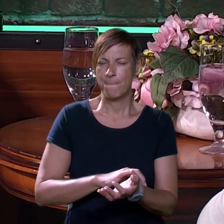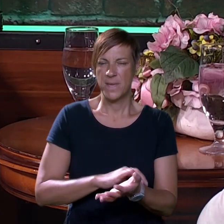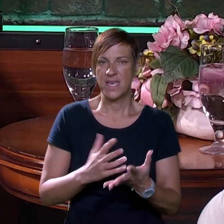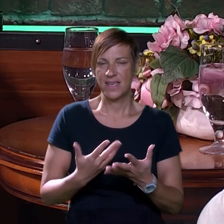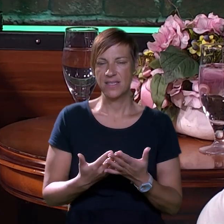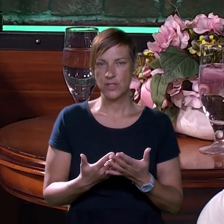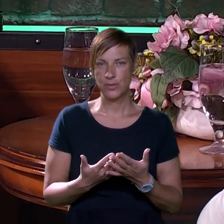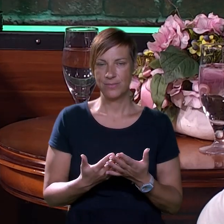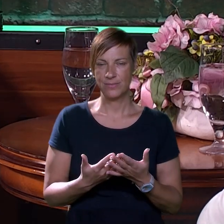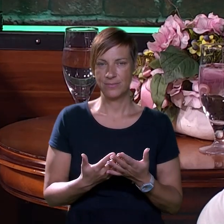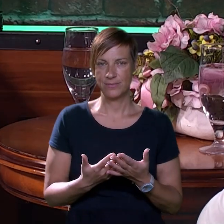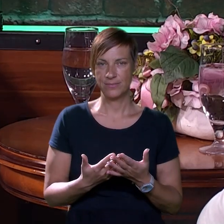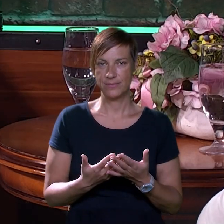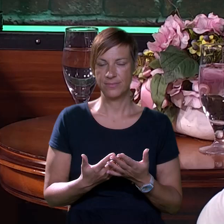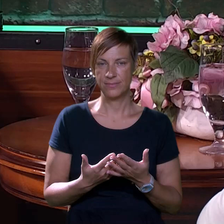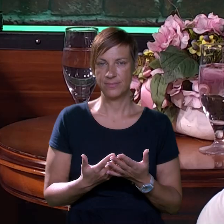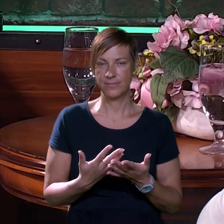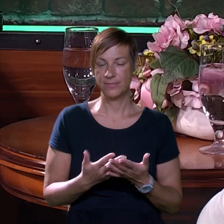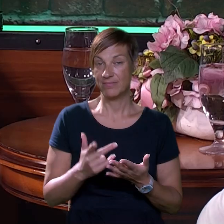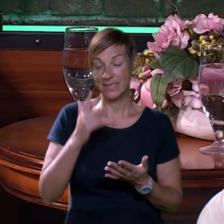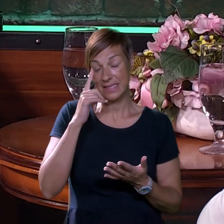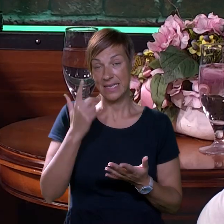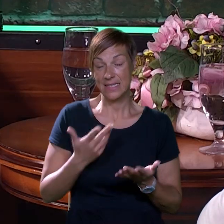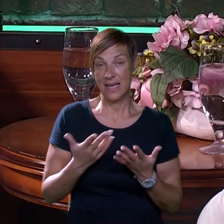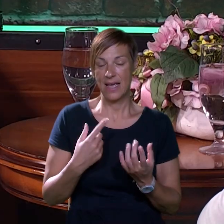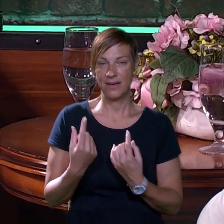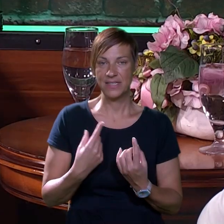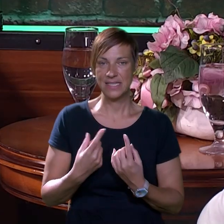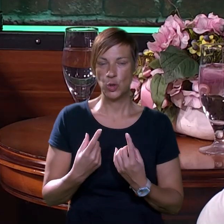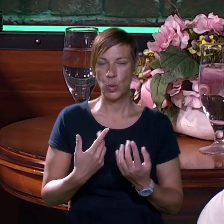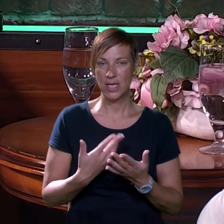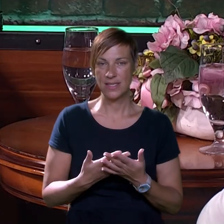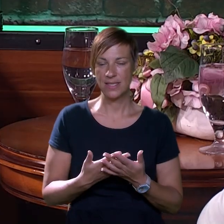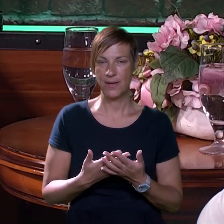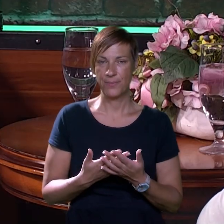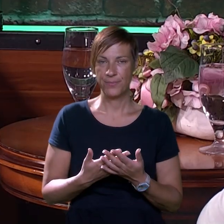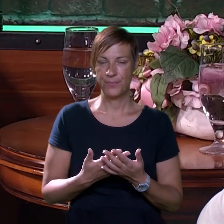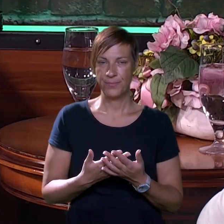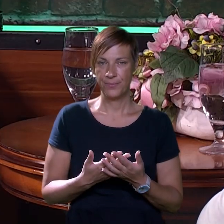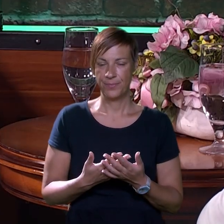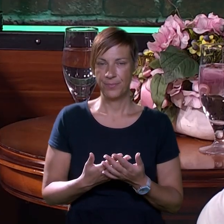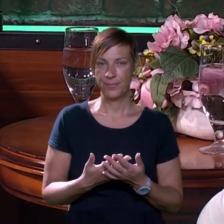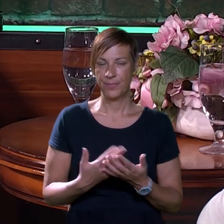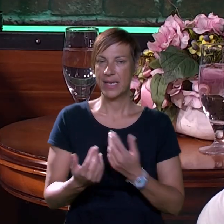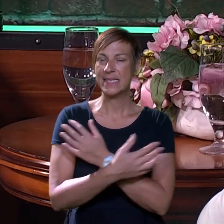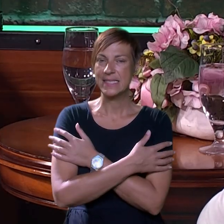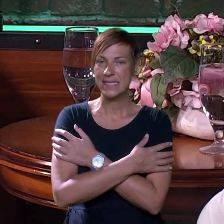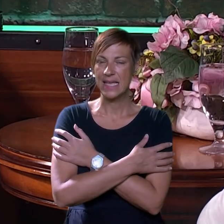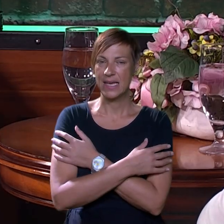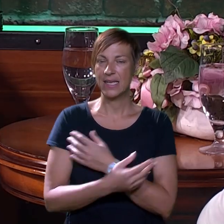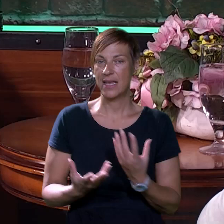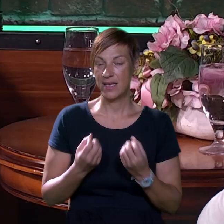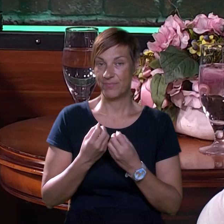bijesu, da je ne znam kakva situacija. Znači,